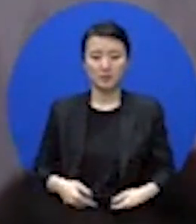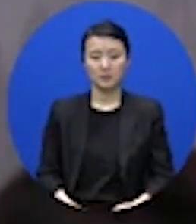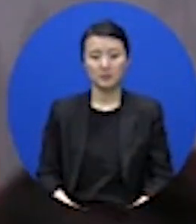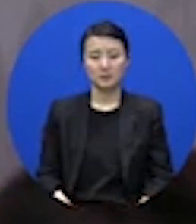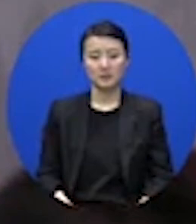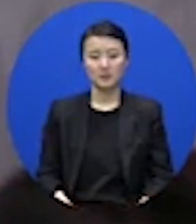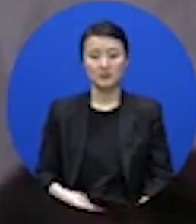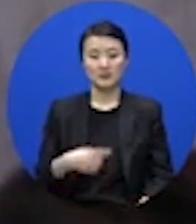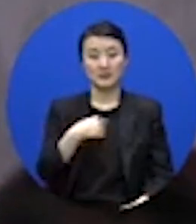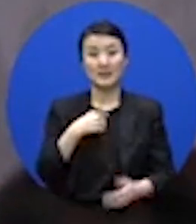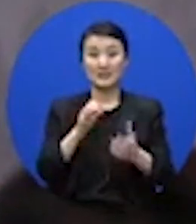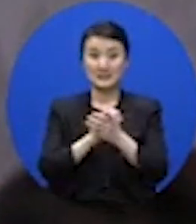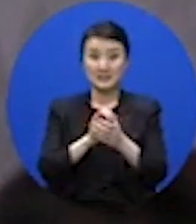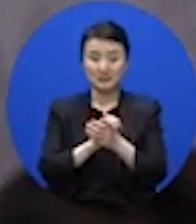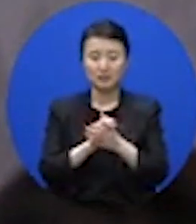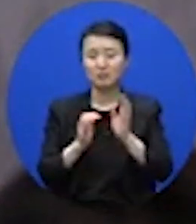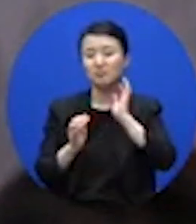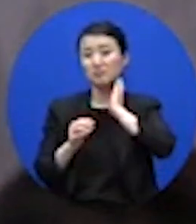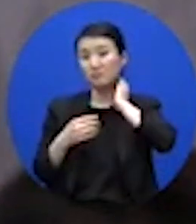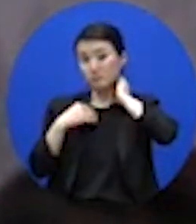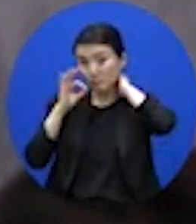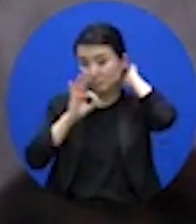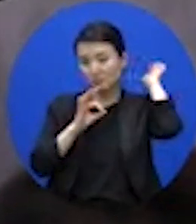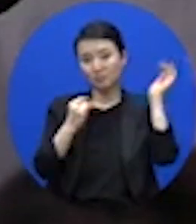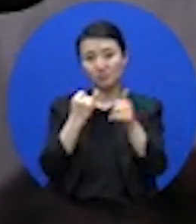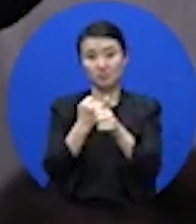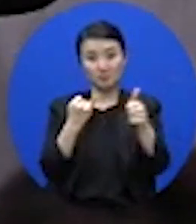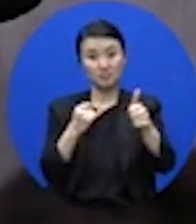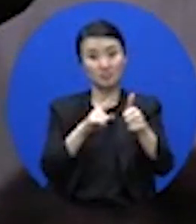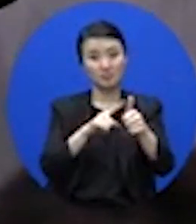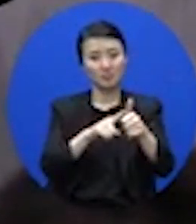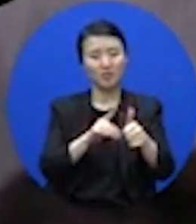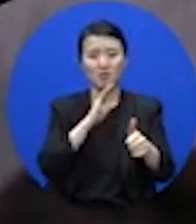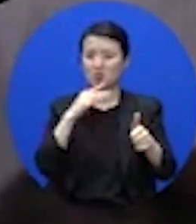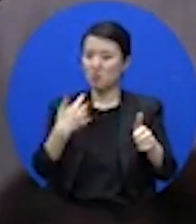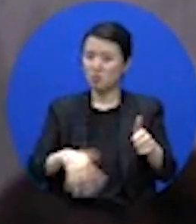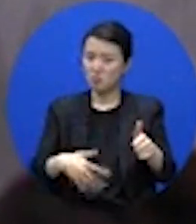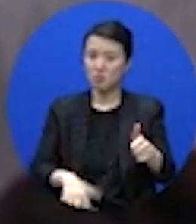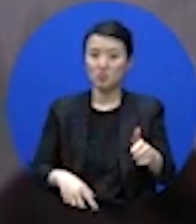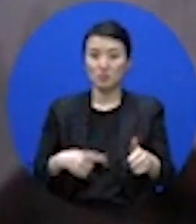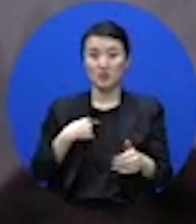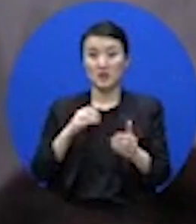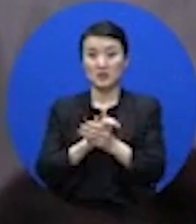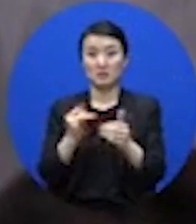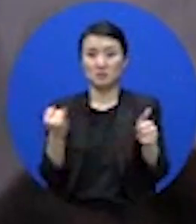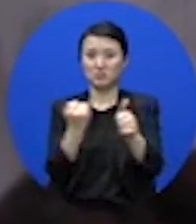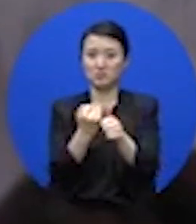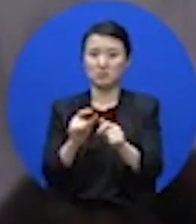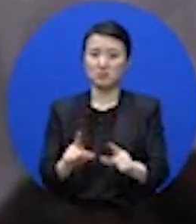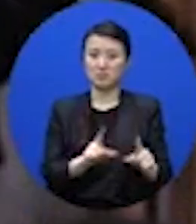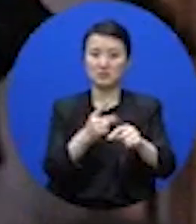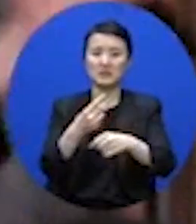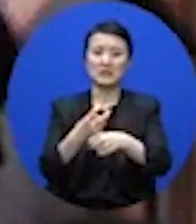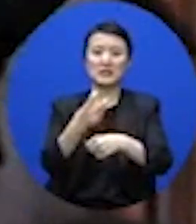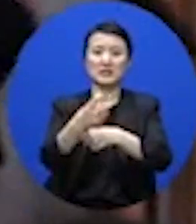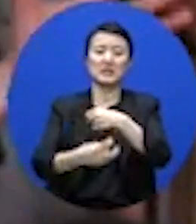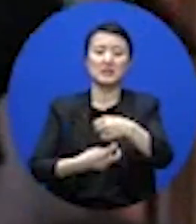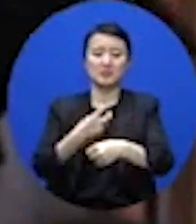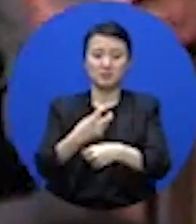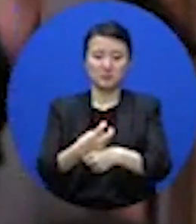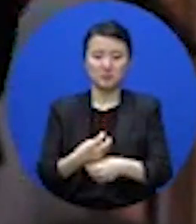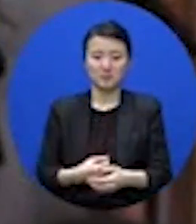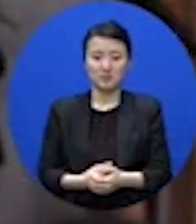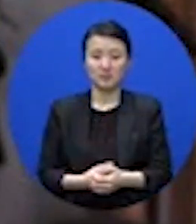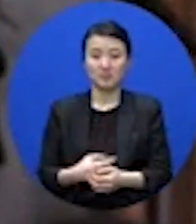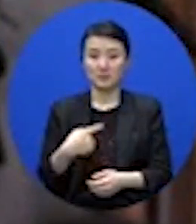나 그 신랑이 너무 대단해. 20년 동안 얘를 데리고 살았는데 매일매일 얘는 하루의 일상